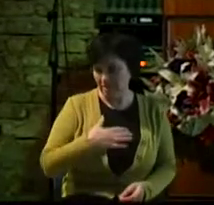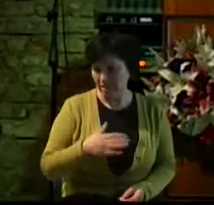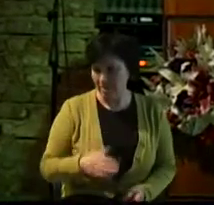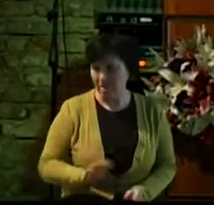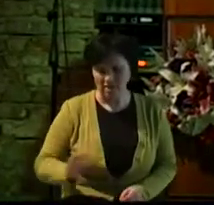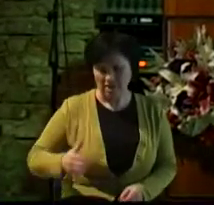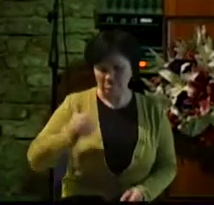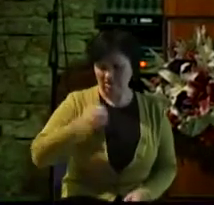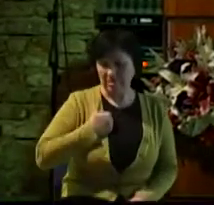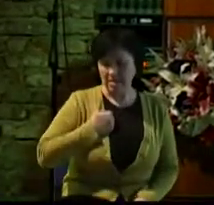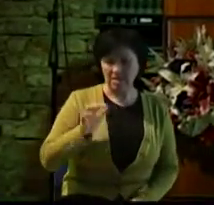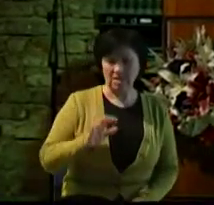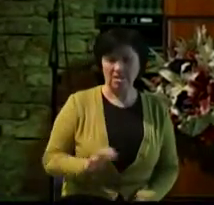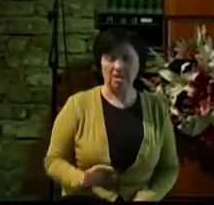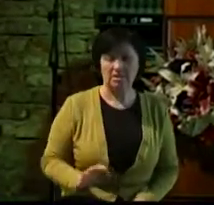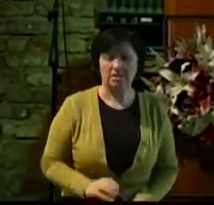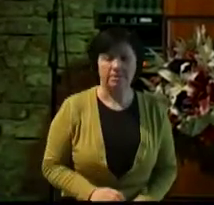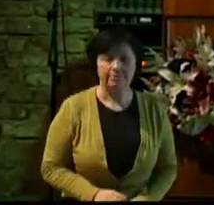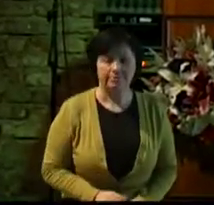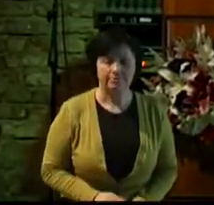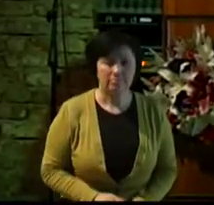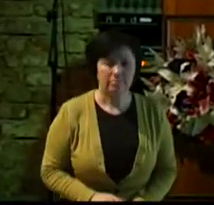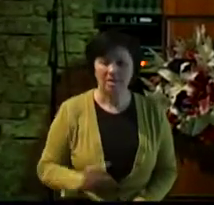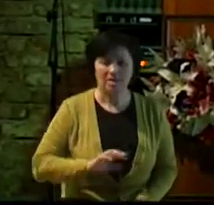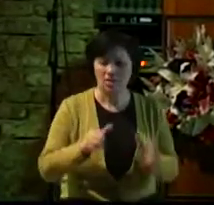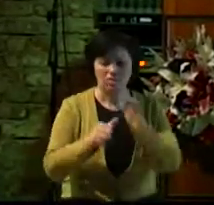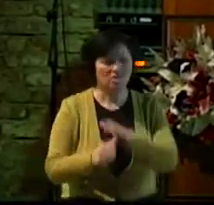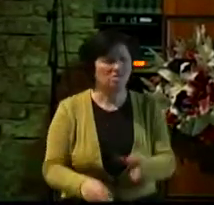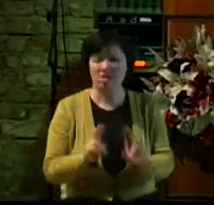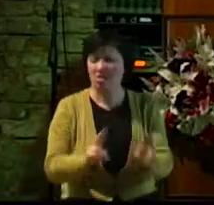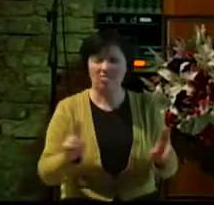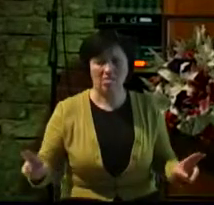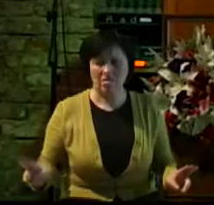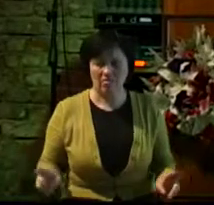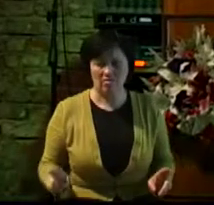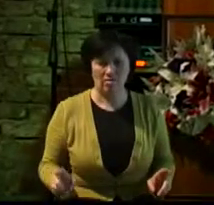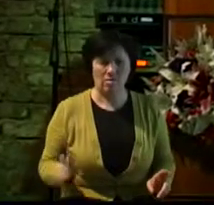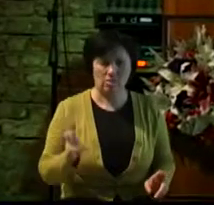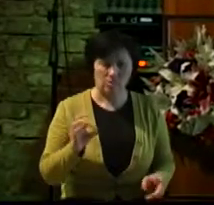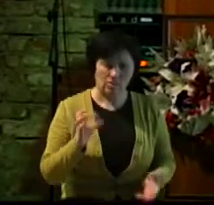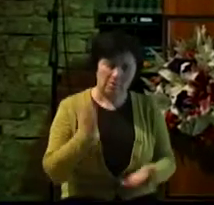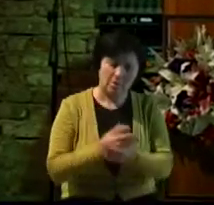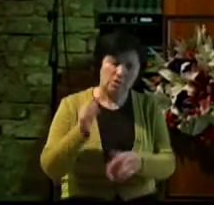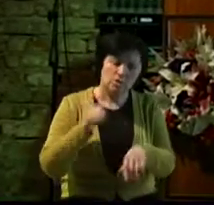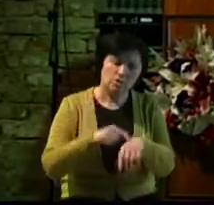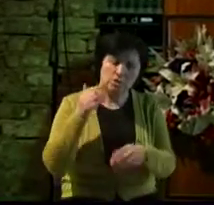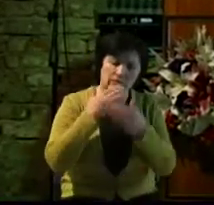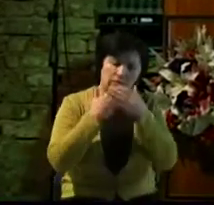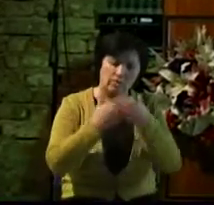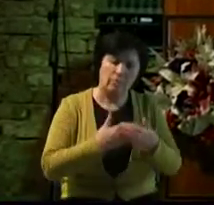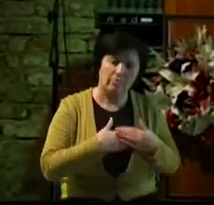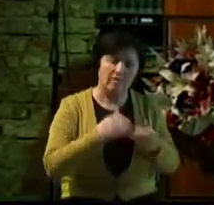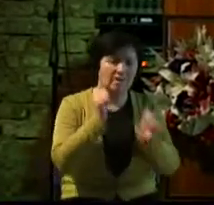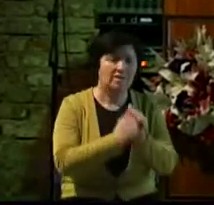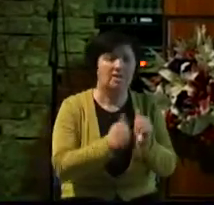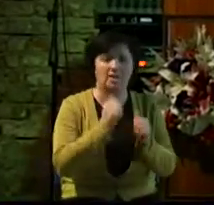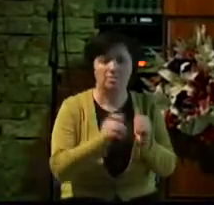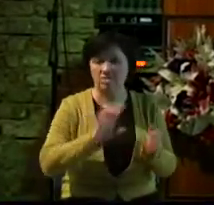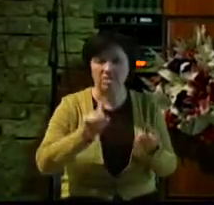не превозносились, не гордились, не унижали никого, но имели чувство любви